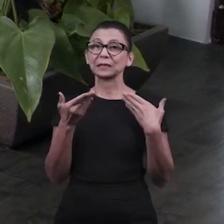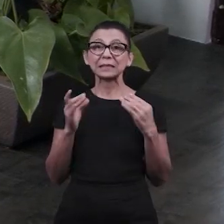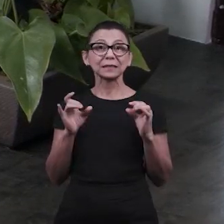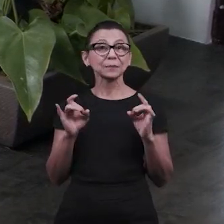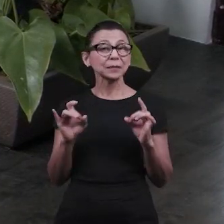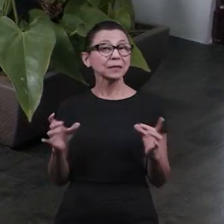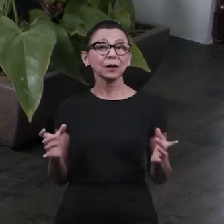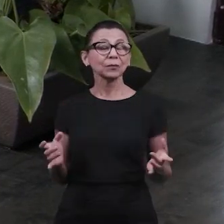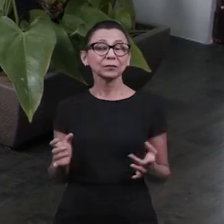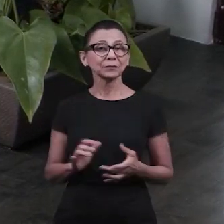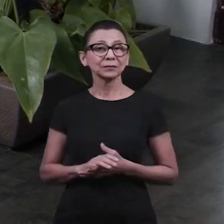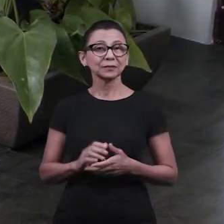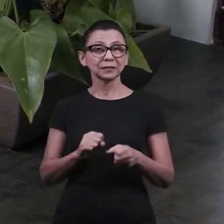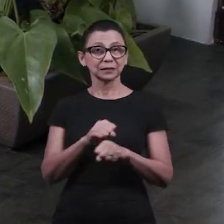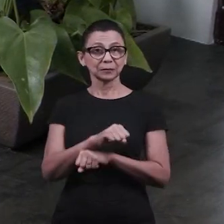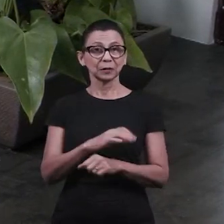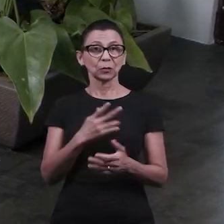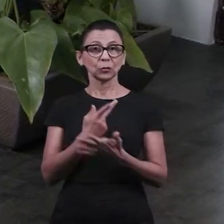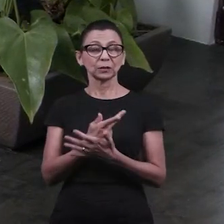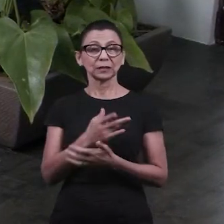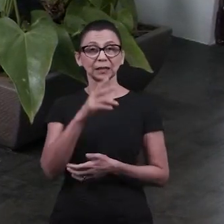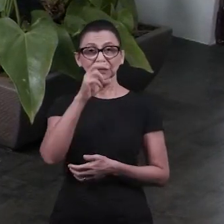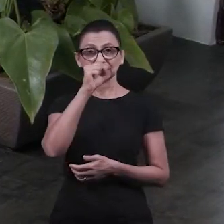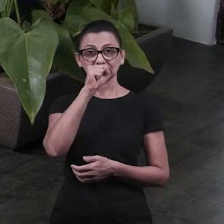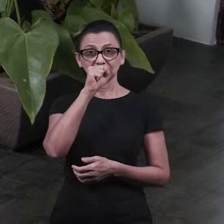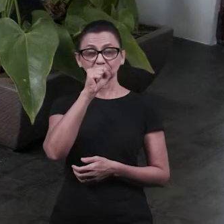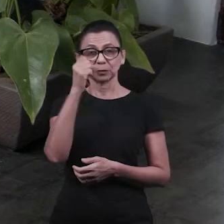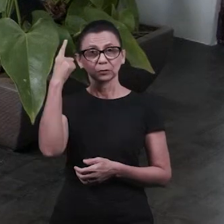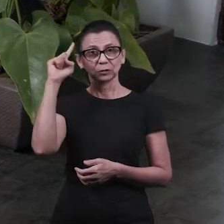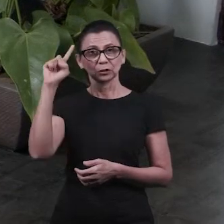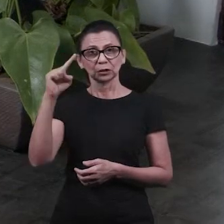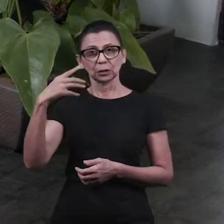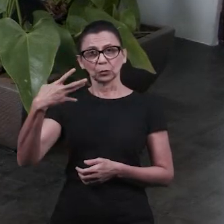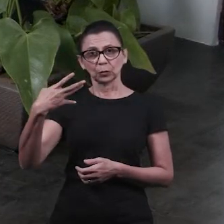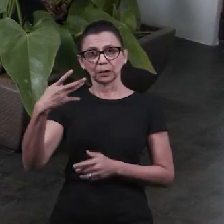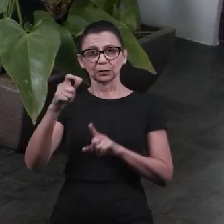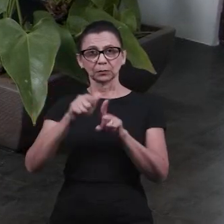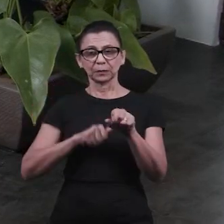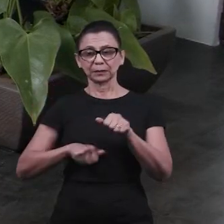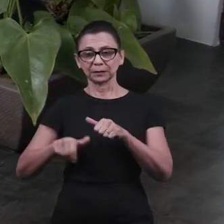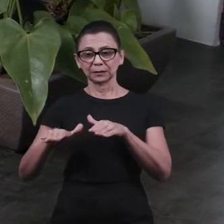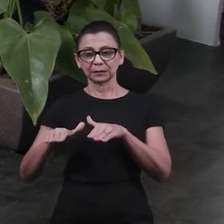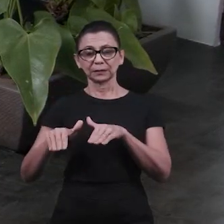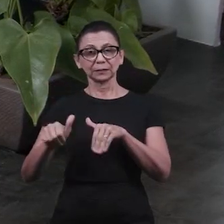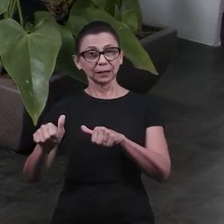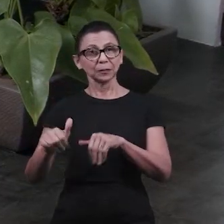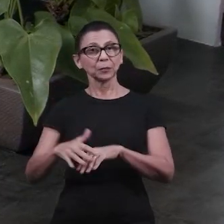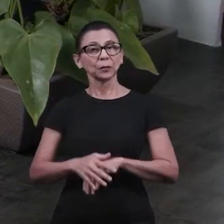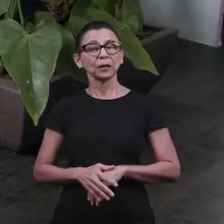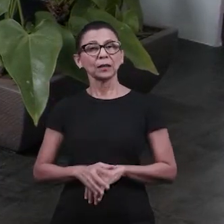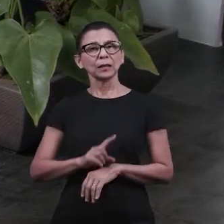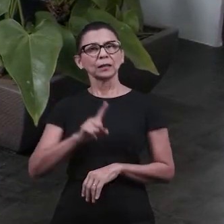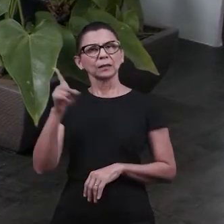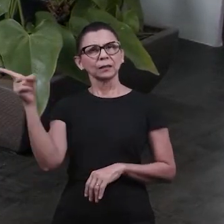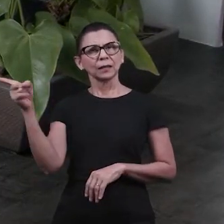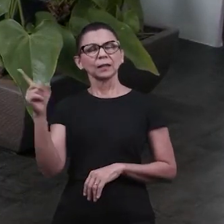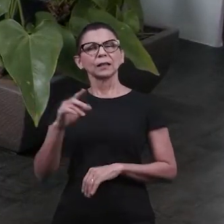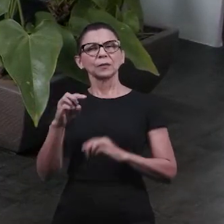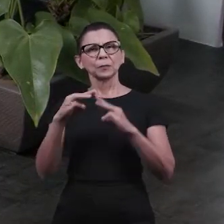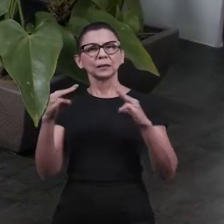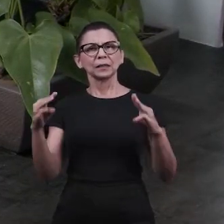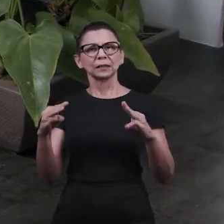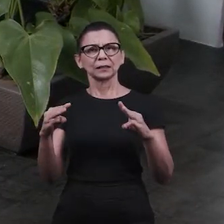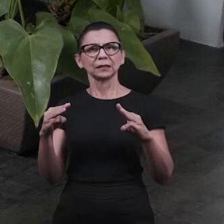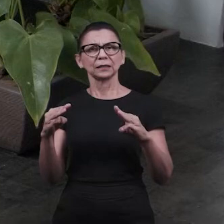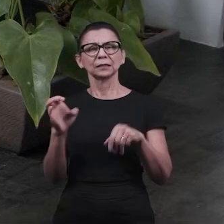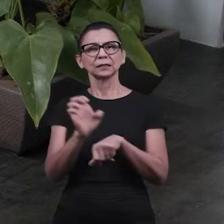invité spécial. Ce même séminaire se passera le samedi, le 4 septembre, qui va se passer au Manaïm du Espírito Santo. Aussi va être